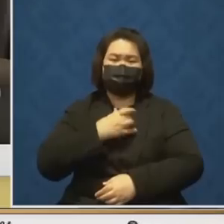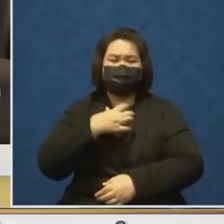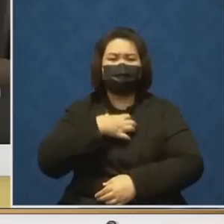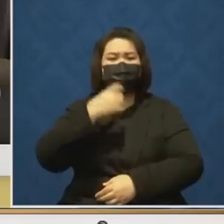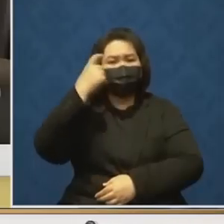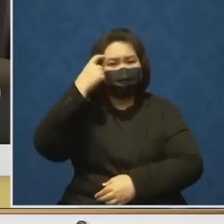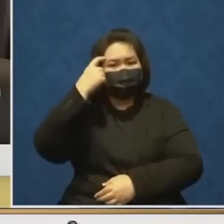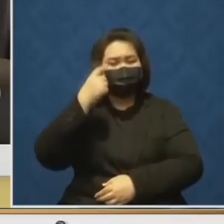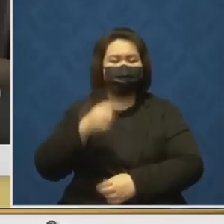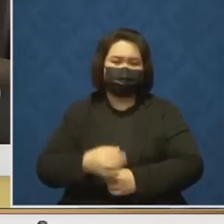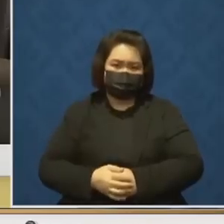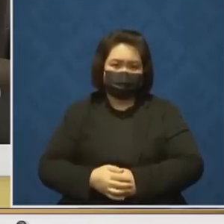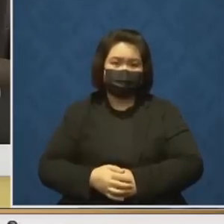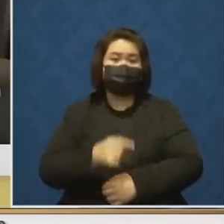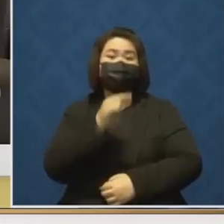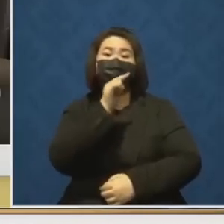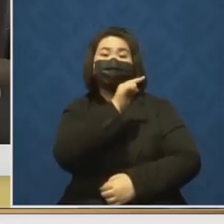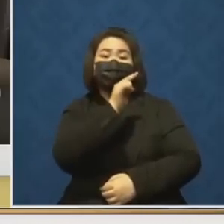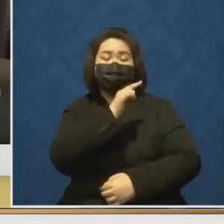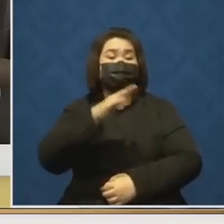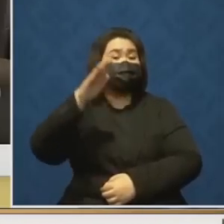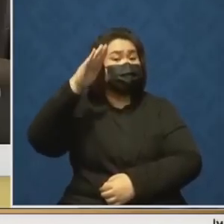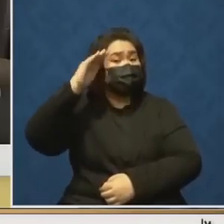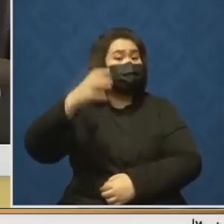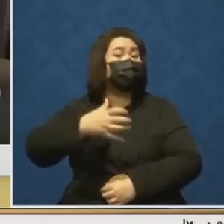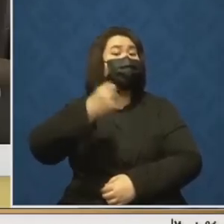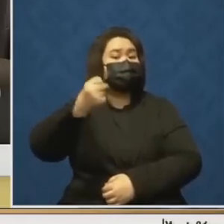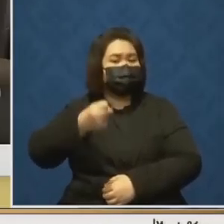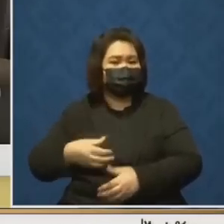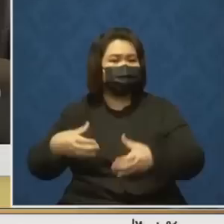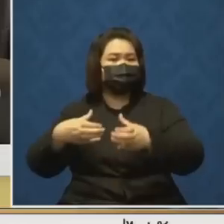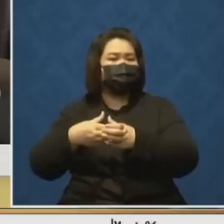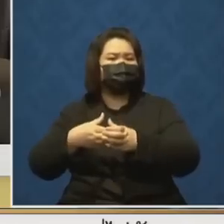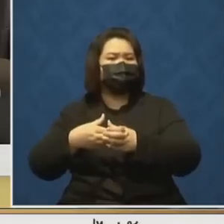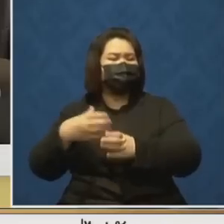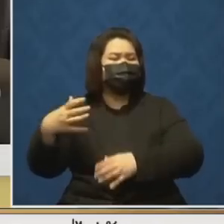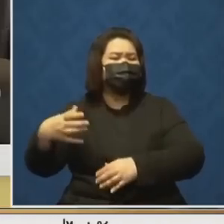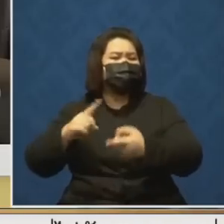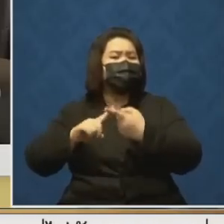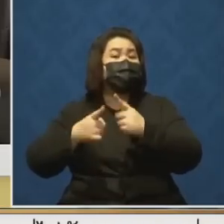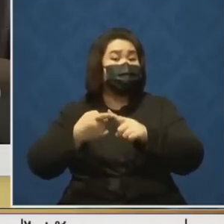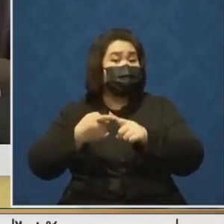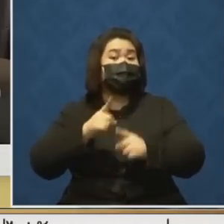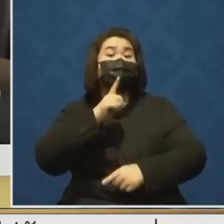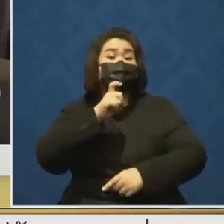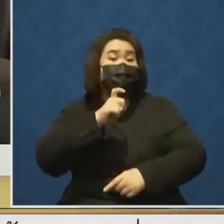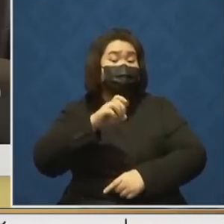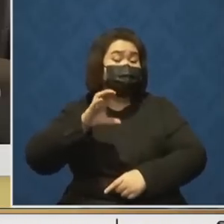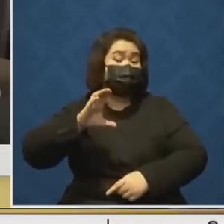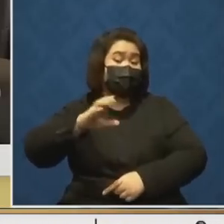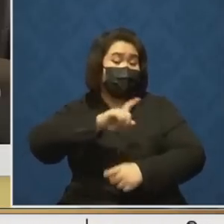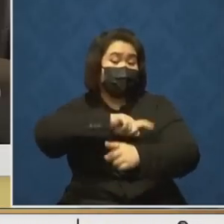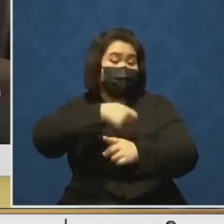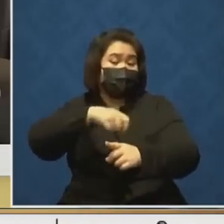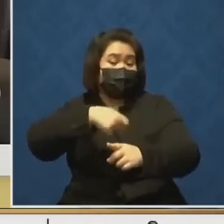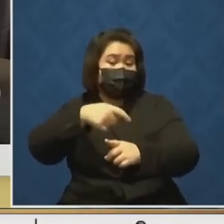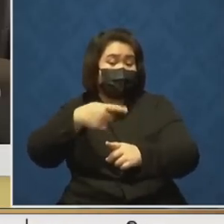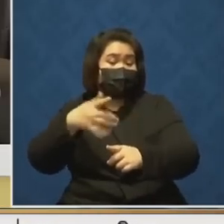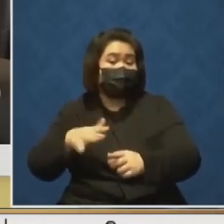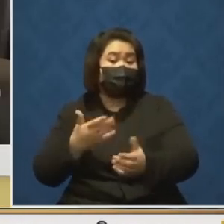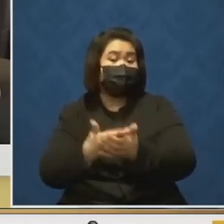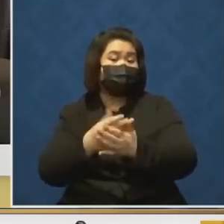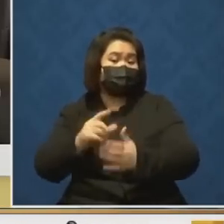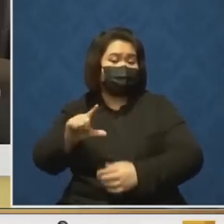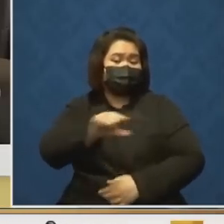เกินว่ต้แต่ยึดอำนาจเข้ามาท่านนายกและพวกพองได้ส่วนแ่งจากการผลาırdเงินงบประมาณของเรา